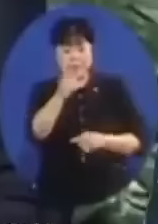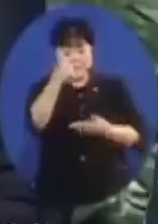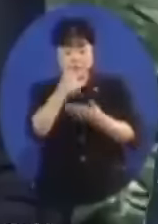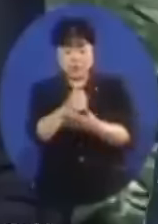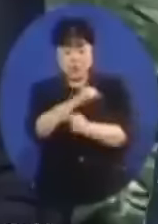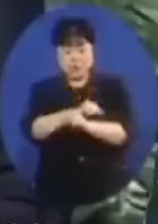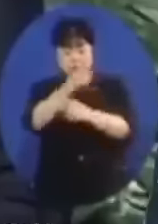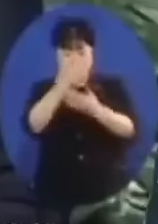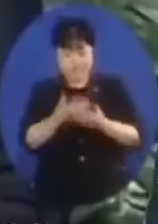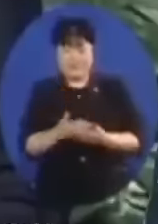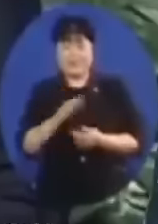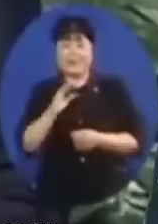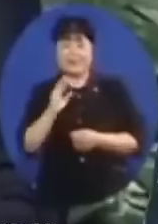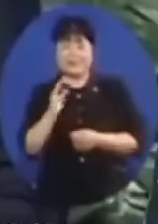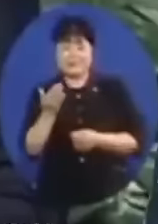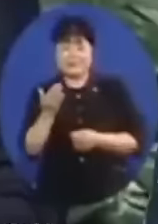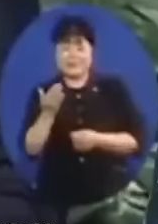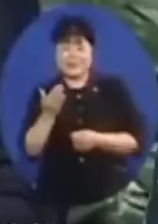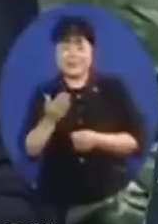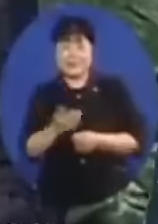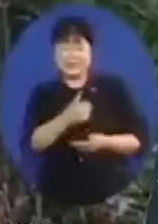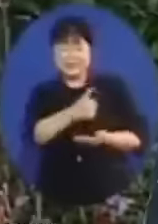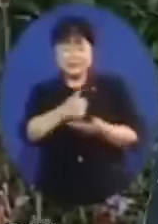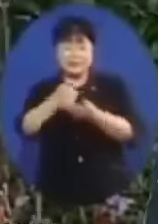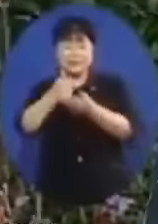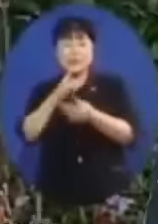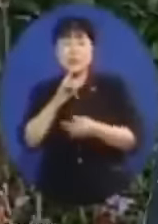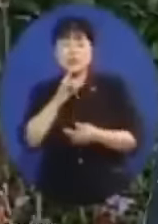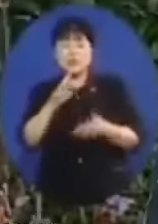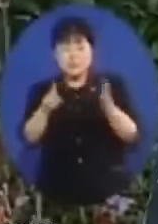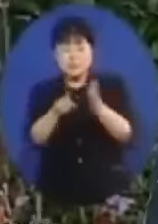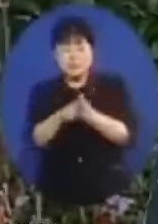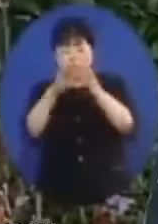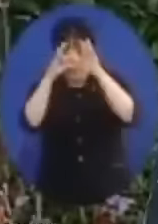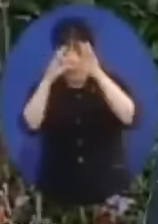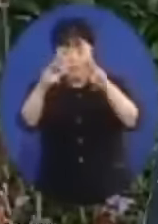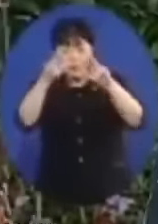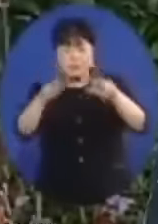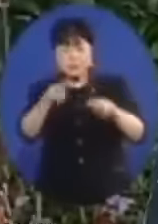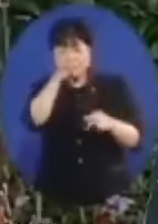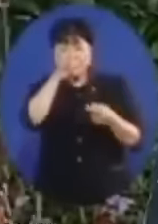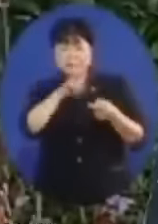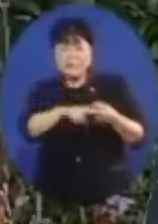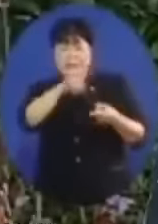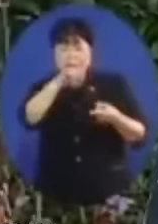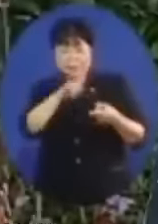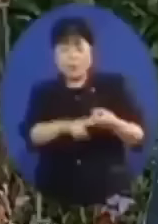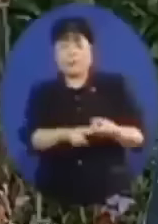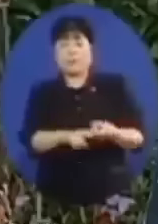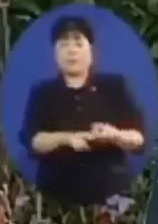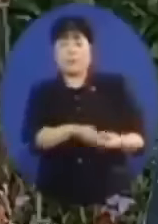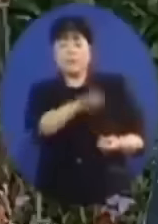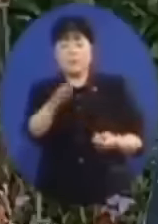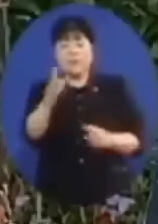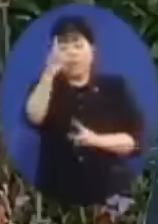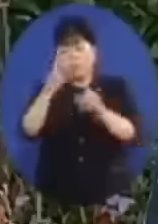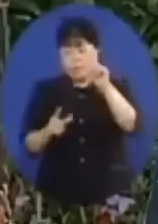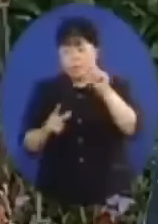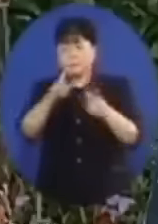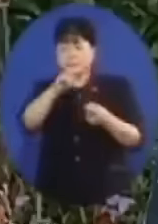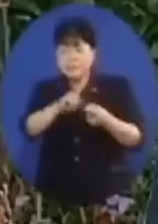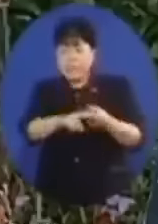죄를 용서받았습니다. 주님은 오직 우리의 믿음을 보시고 지금 있는 그대로 우리의 모습을